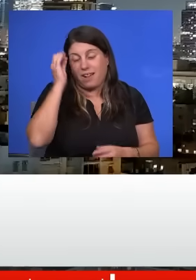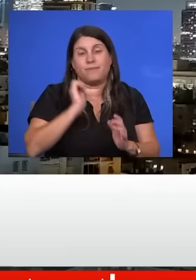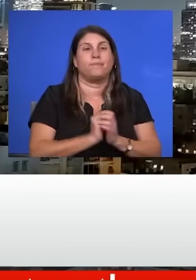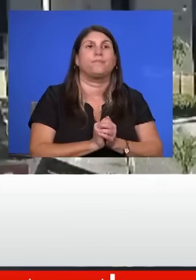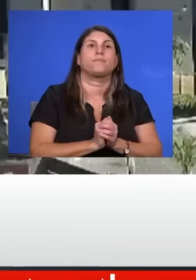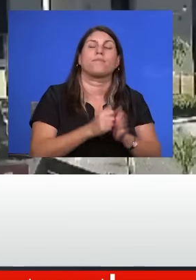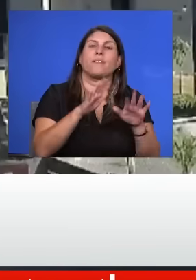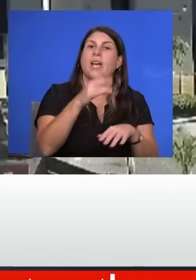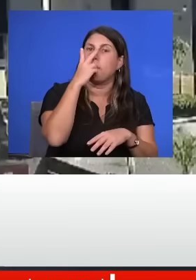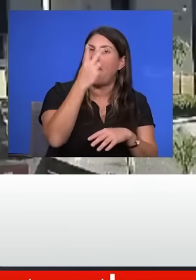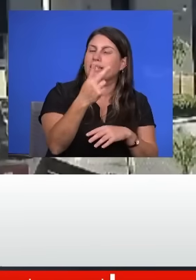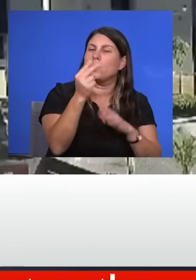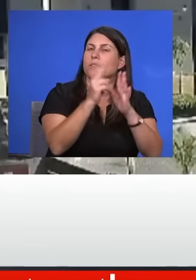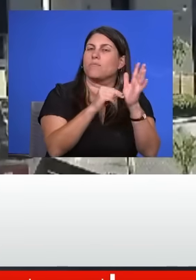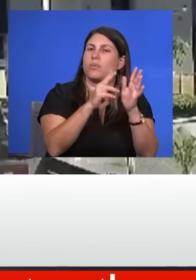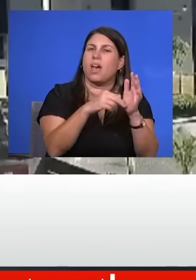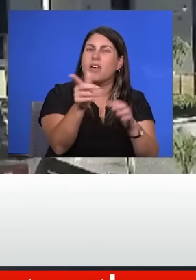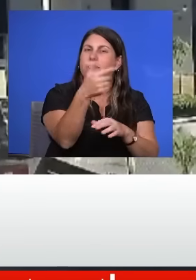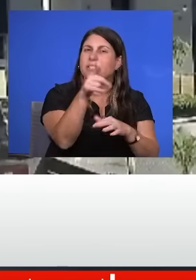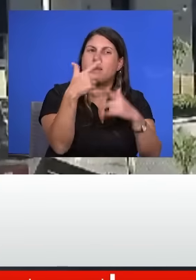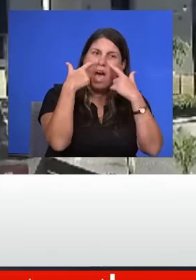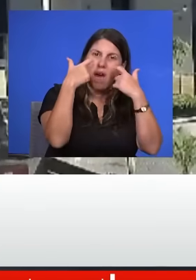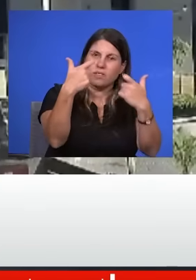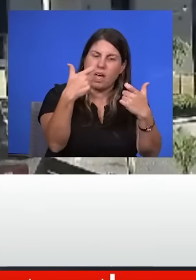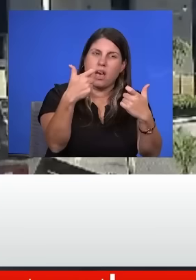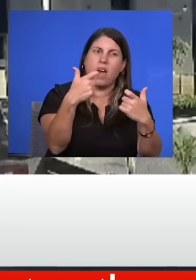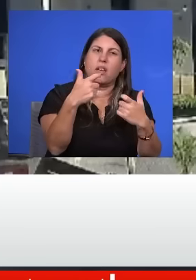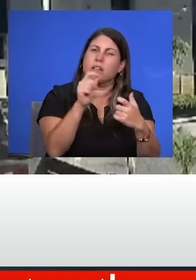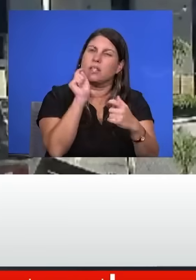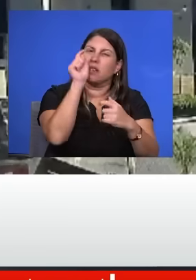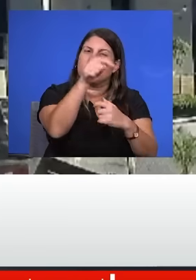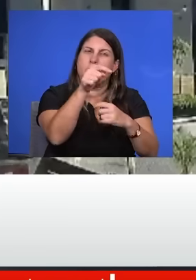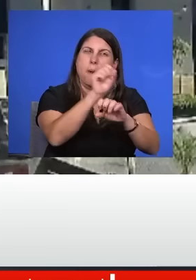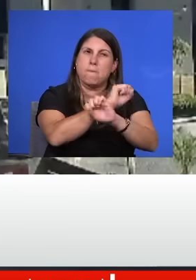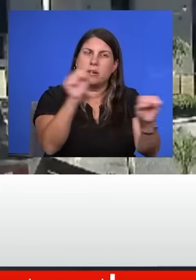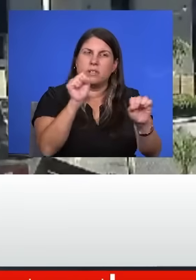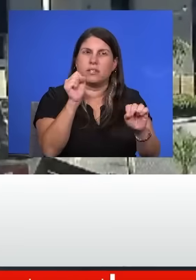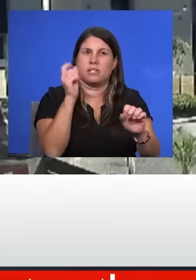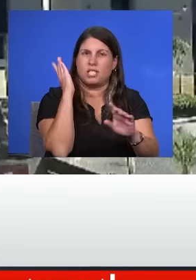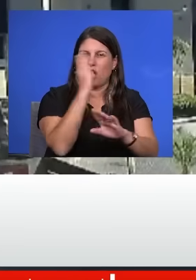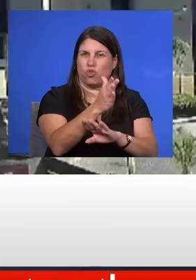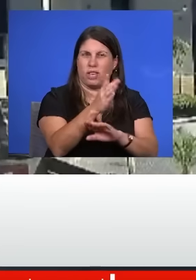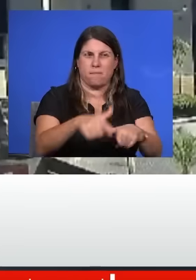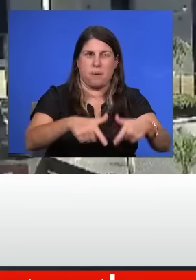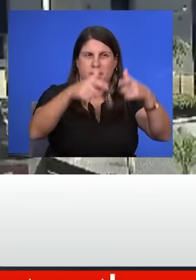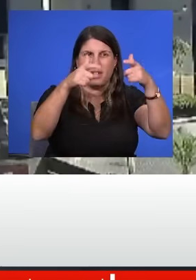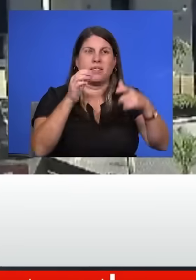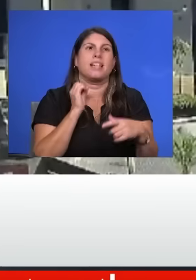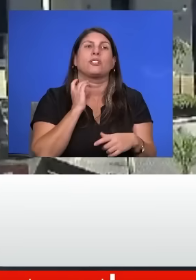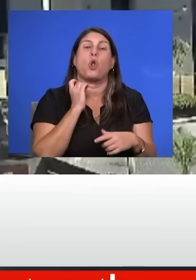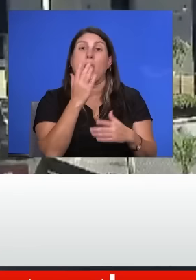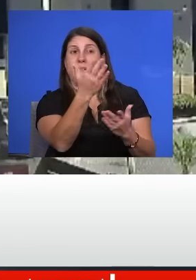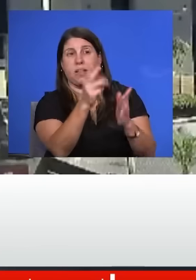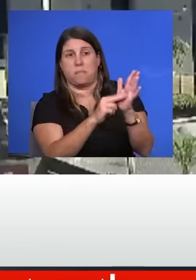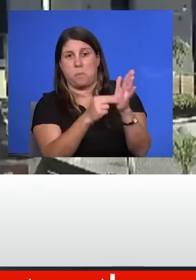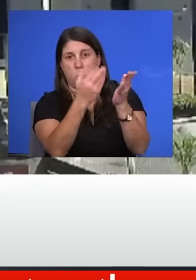תמונה ממצלמת אבטחה מאותה פגיעה ישירה בבניין הזה בראשון לציון. הנה